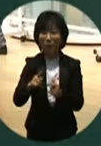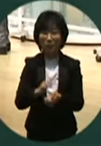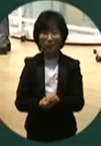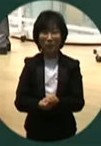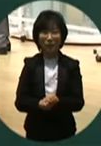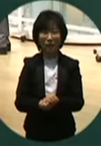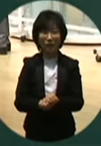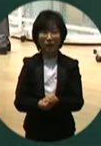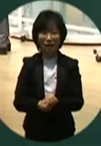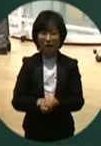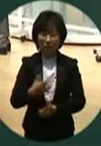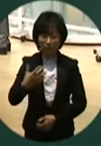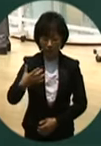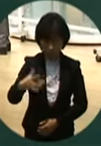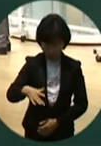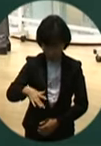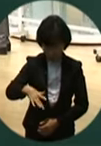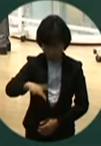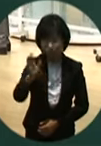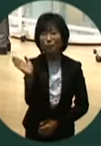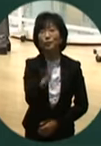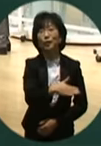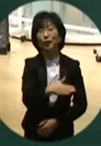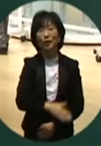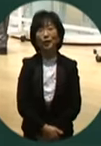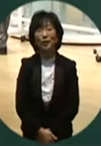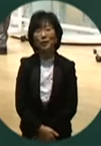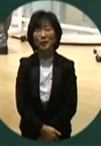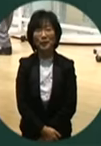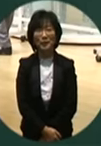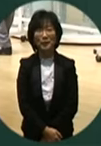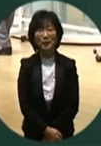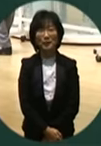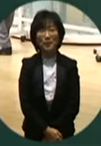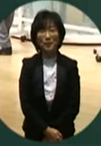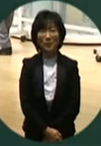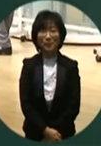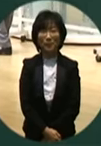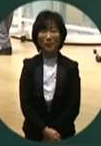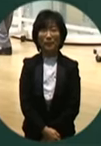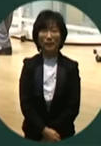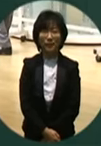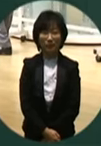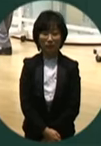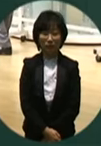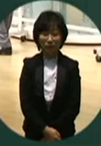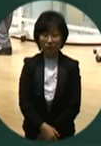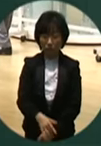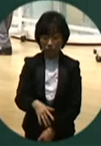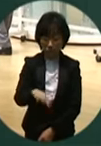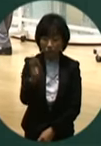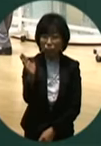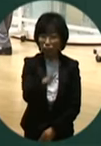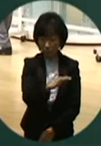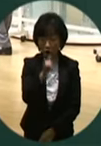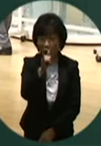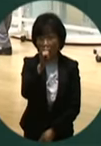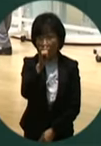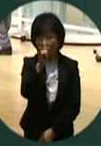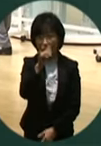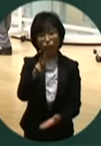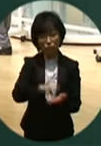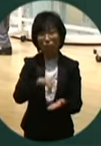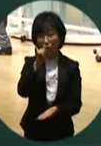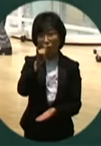예, 처음부터. From the beginning. 처음부터 있었던 문제예요. There's a problem that was there from the beginning.